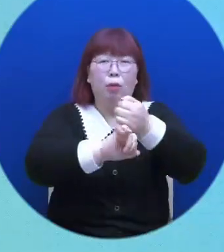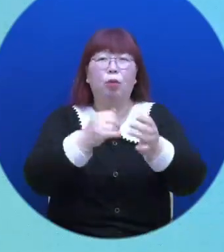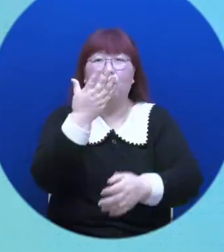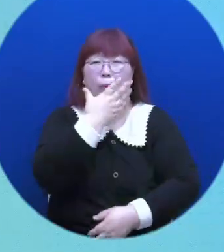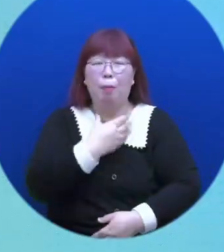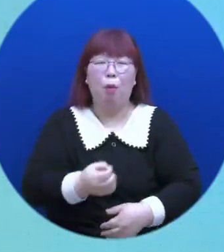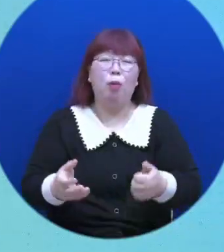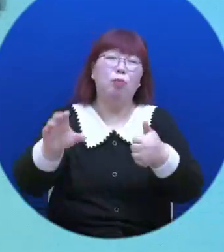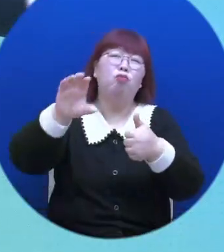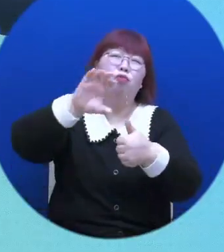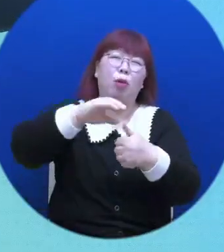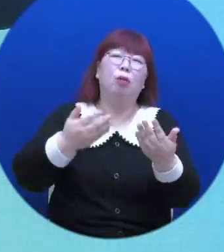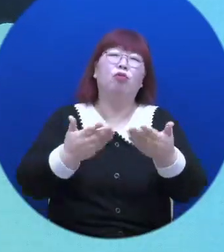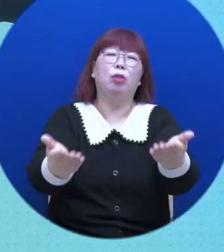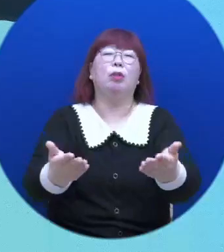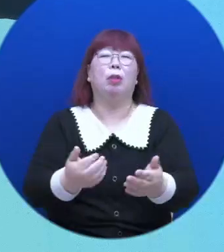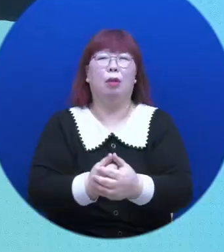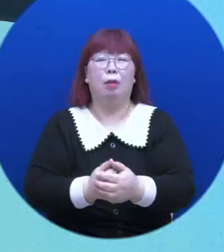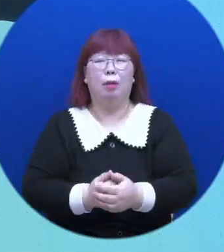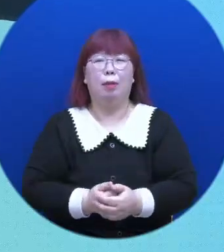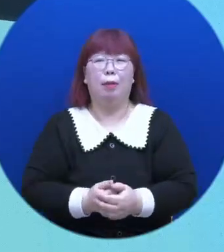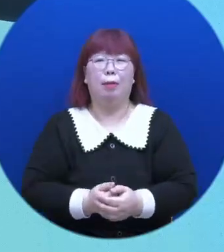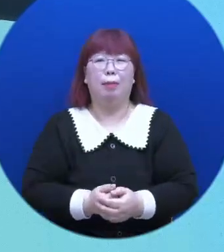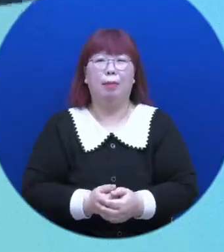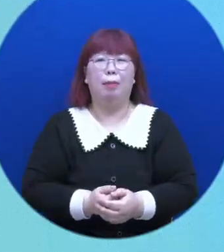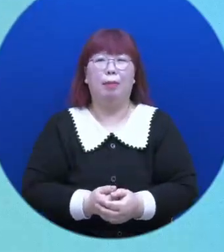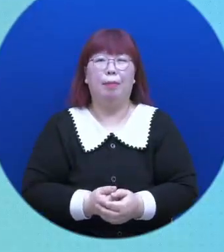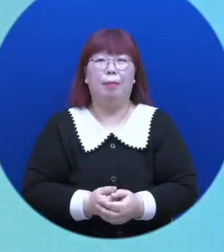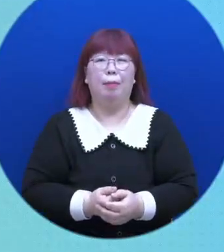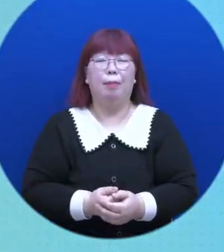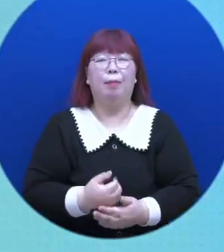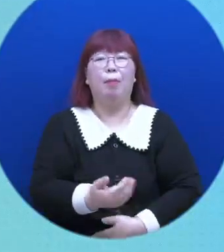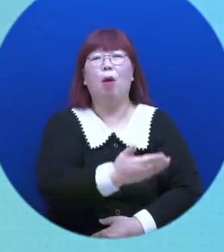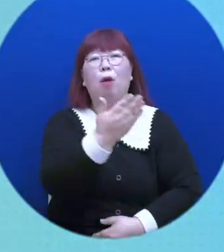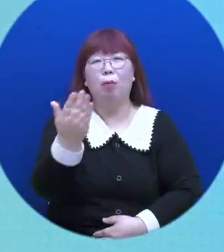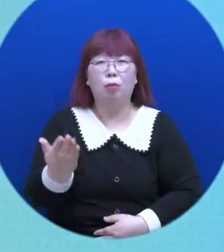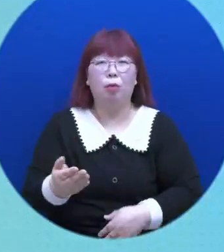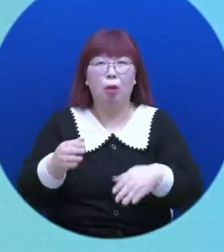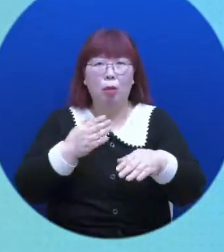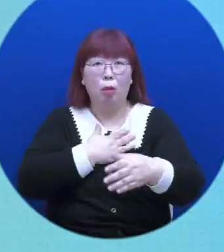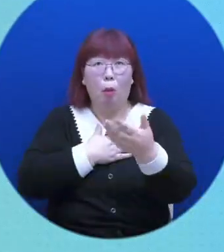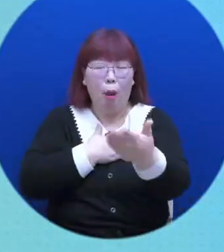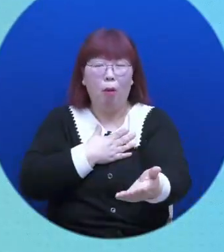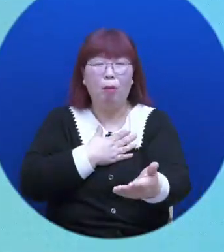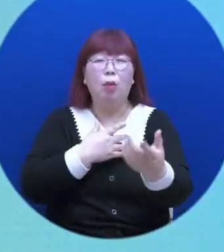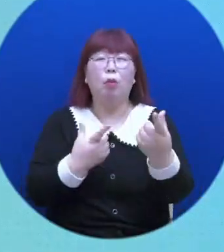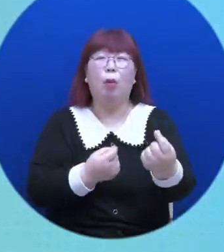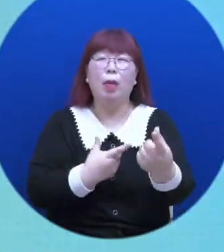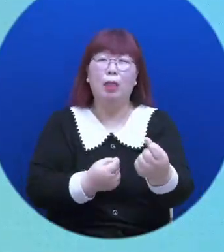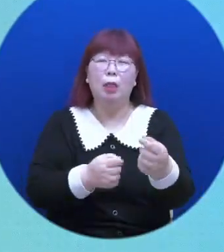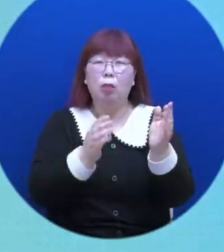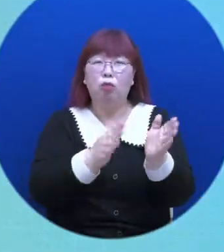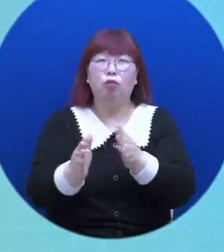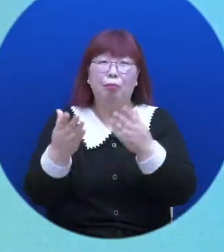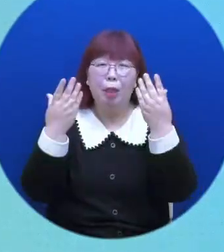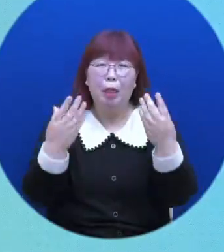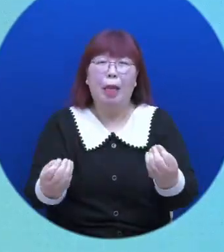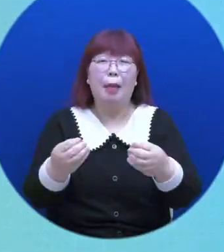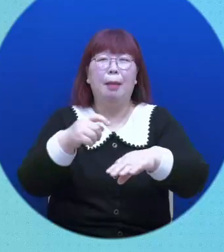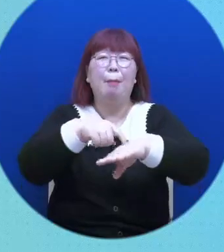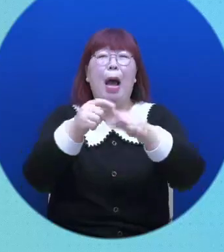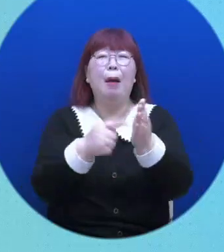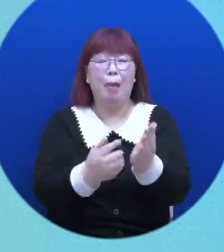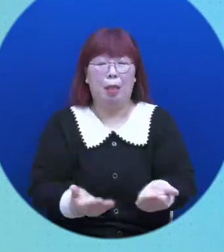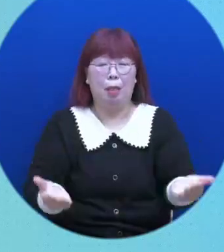부어주고 있더라. 이 말씀을 하고 있잖아요. 여러분이요, 오늘 저와 여러분에게도 이 준비가 되어 있는 마음의 그릇